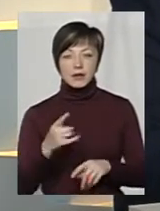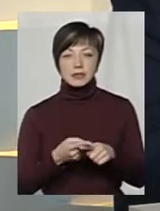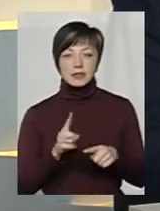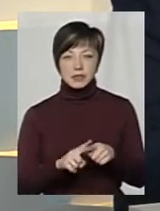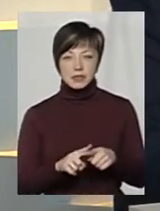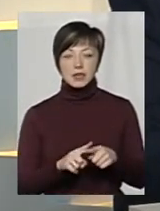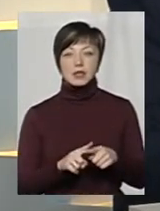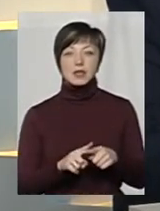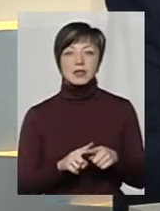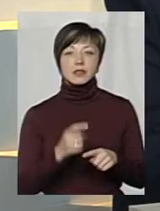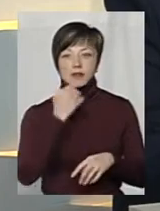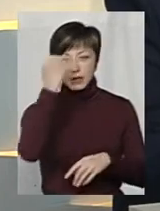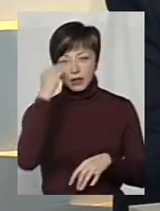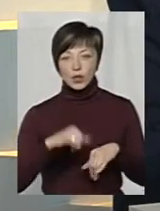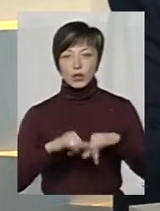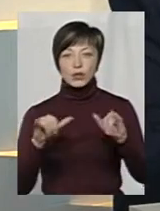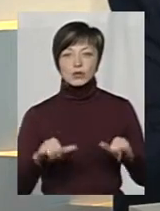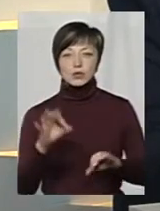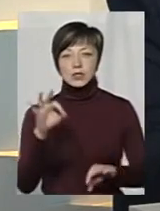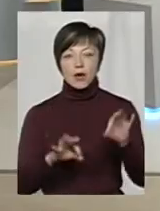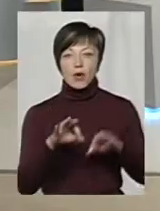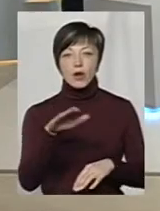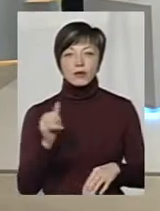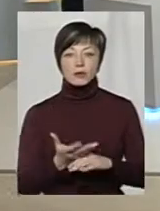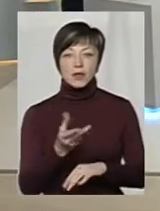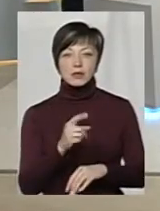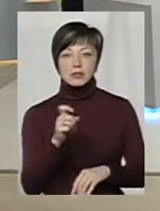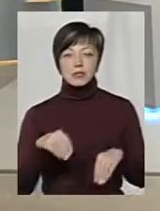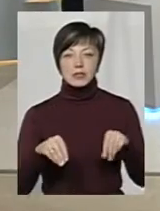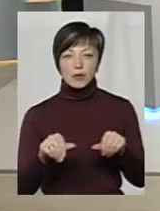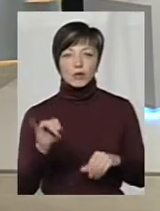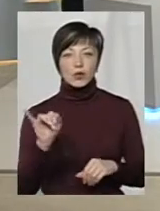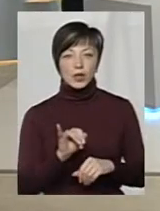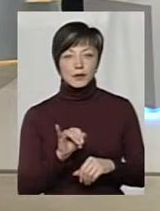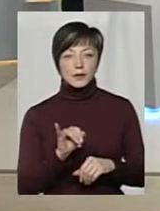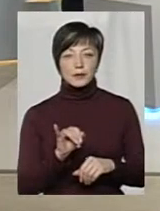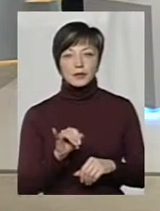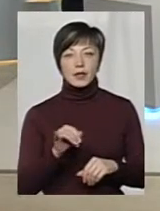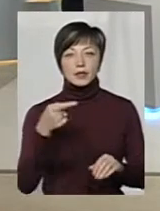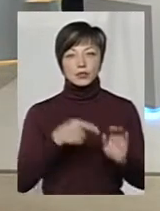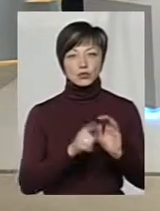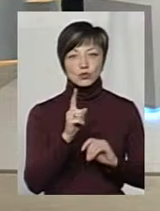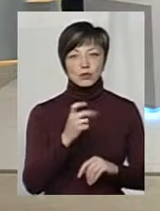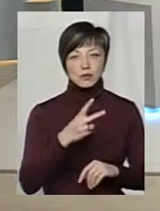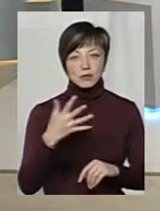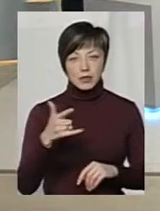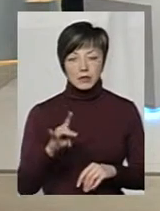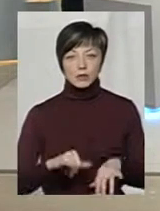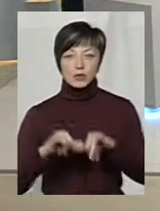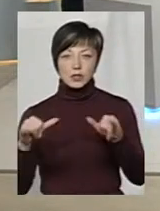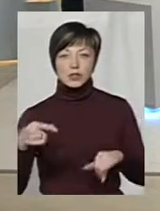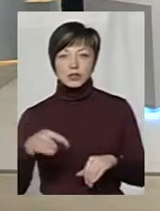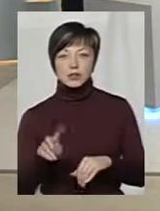це сталося за рахунок росту ставок орендної плати за землю. І з 1125 гривень вона зросла